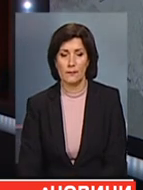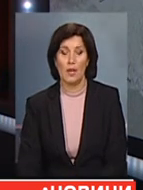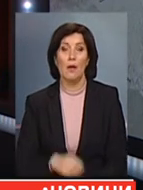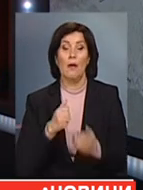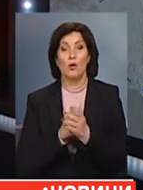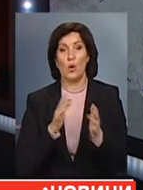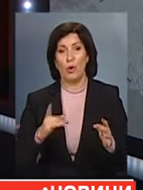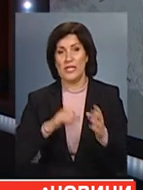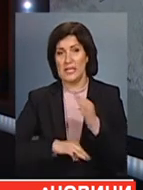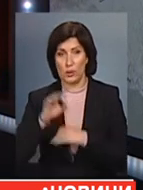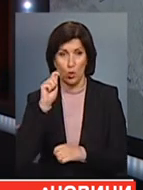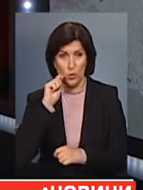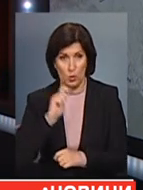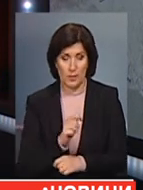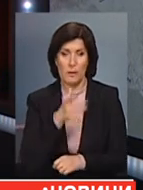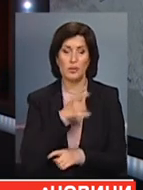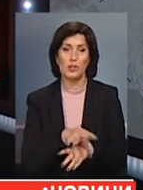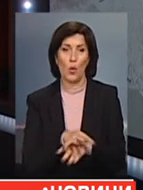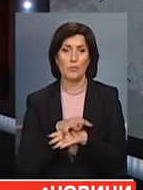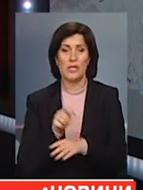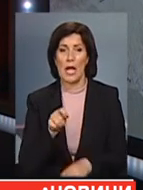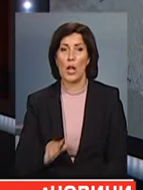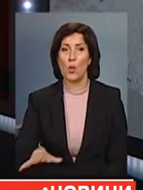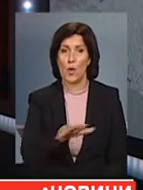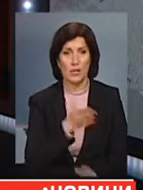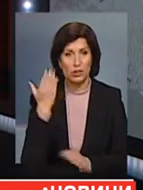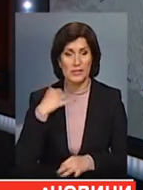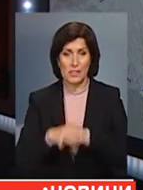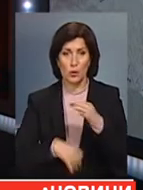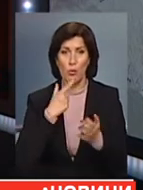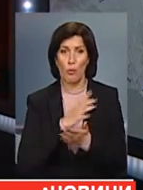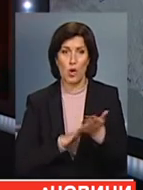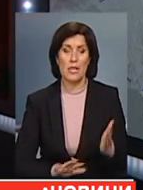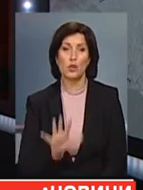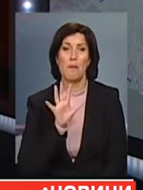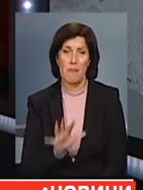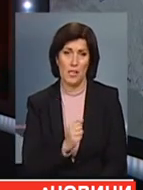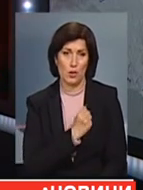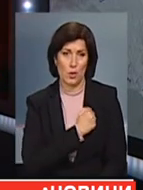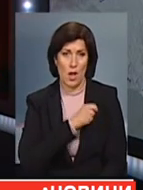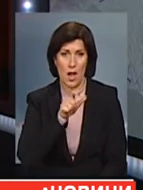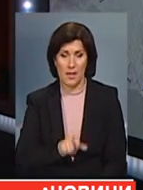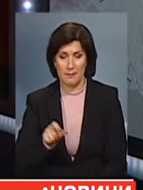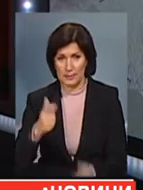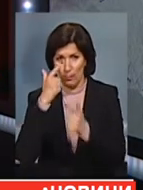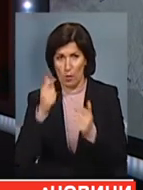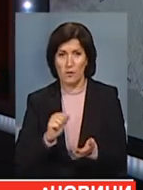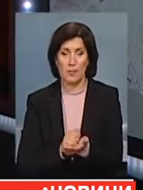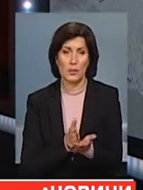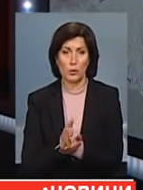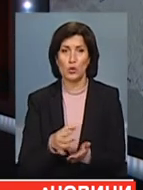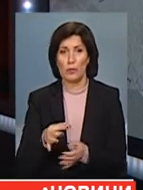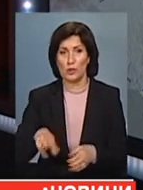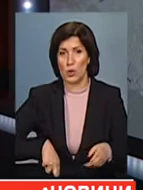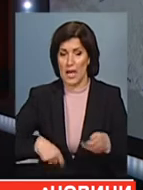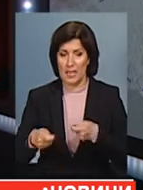І до подій на сході України. Під час обстрілів на Луганщині за минулу добу поранень зазнали 5 армійців, повідомили в прес-службі обласної